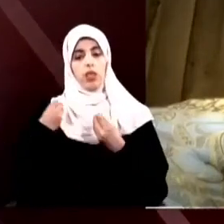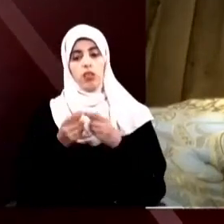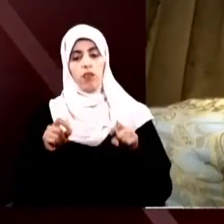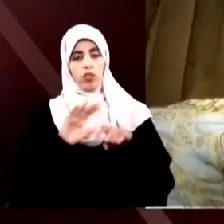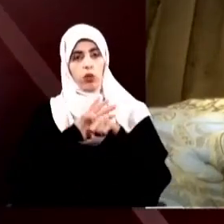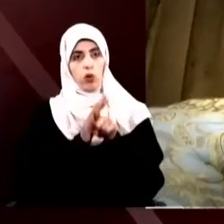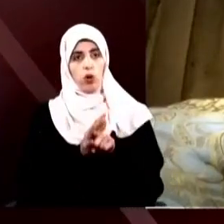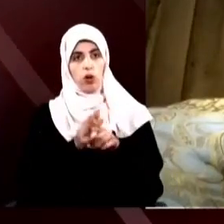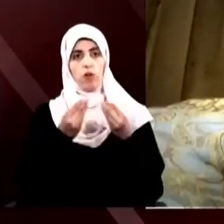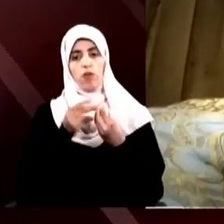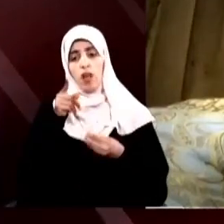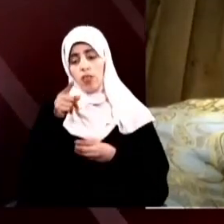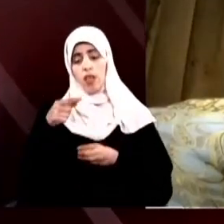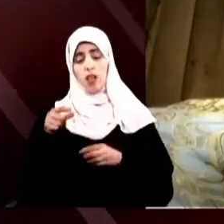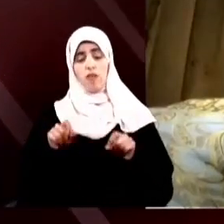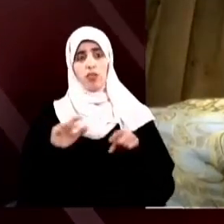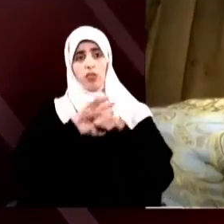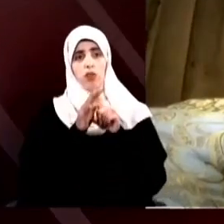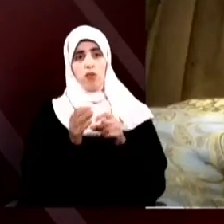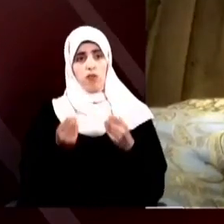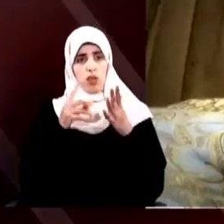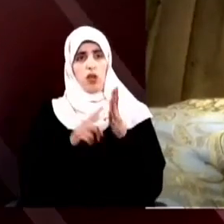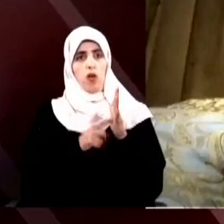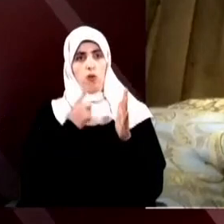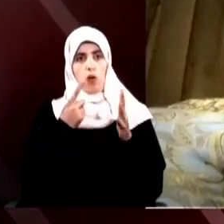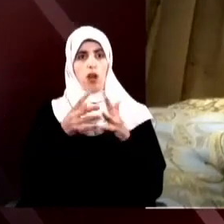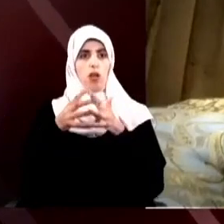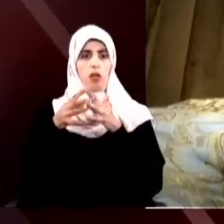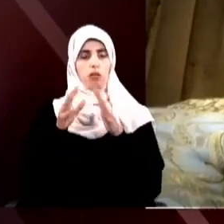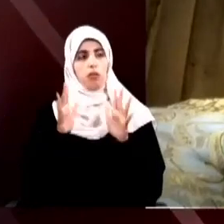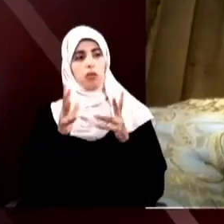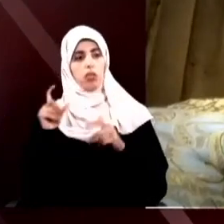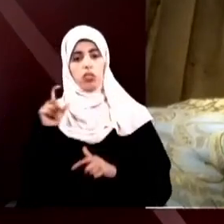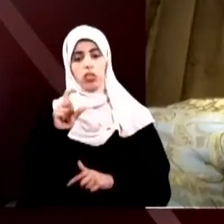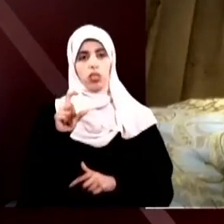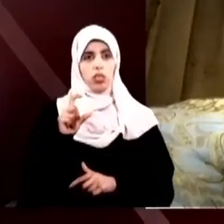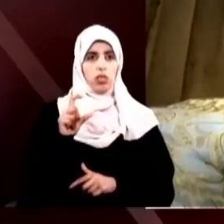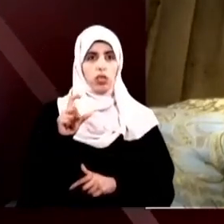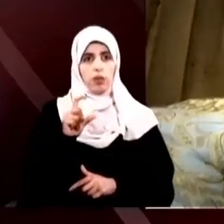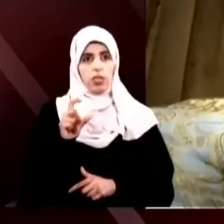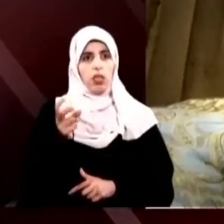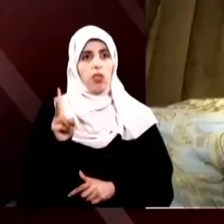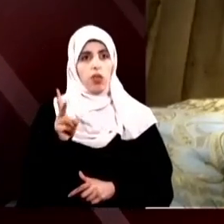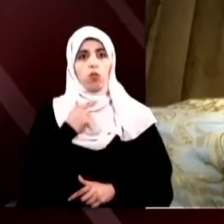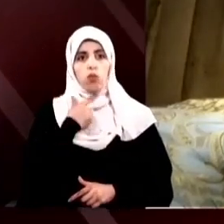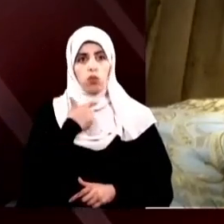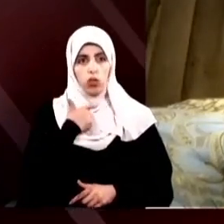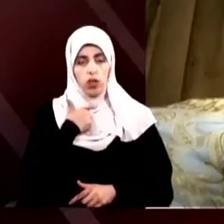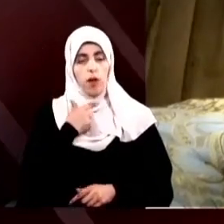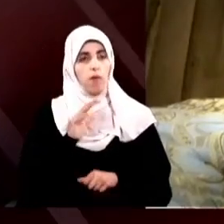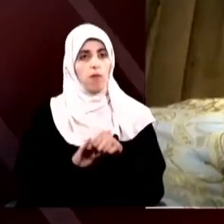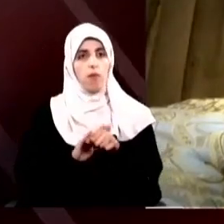طبعا هذه السلالة تم اكتشافها في البداية في تقريبا شهر سبتمبر. قبل ذلك أود أن أعطي نبذة